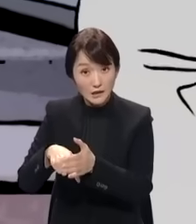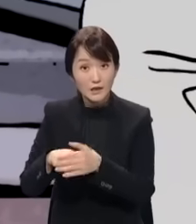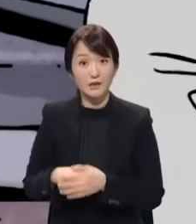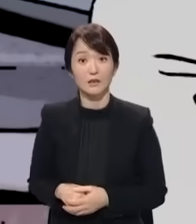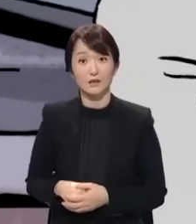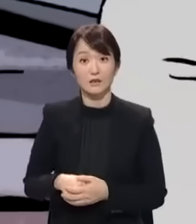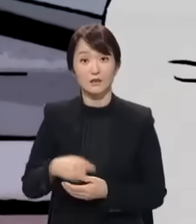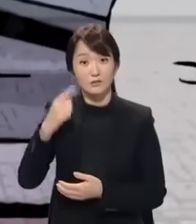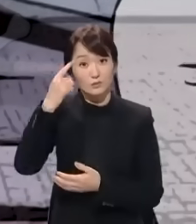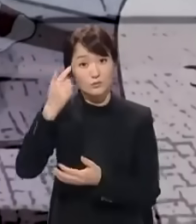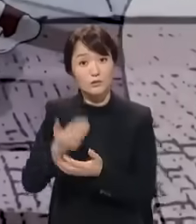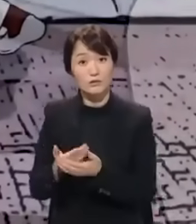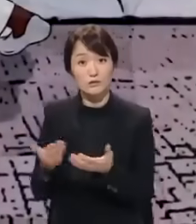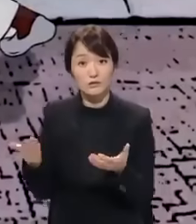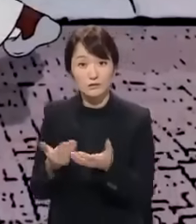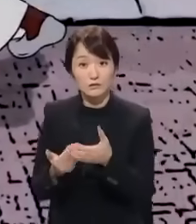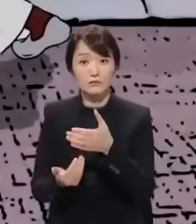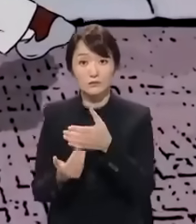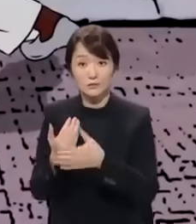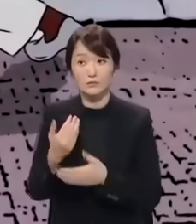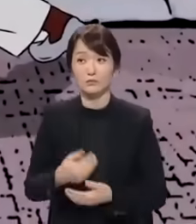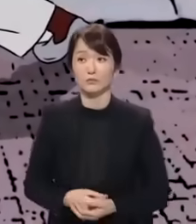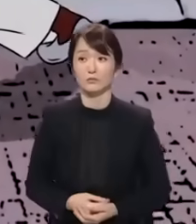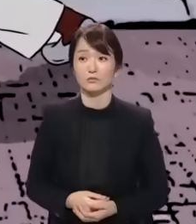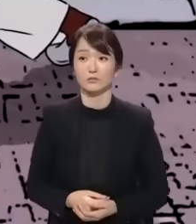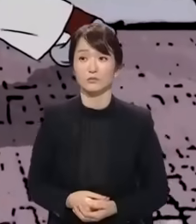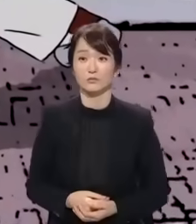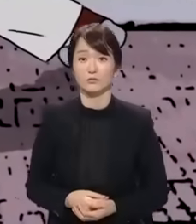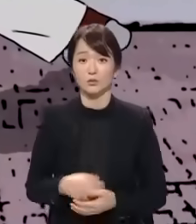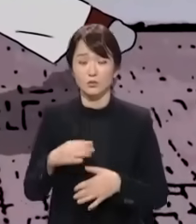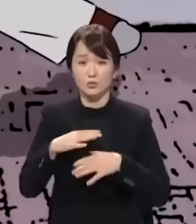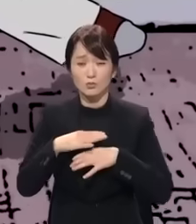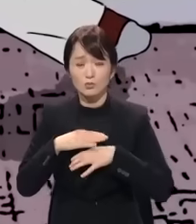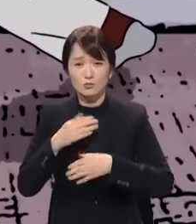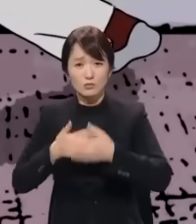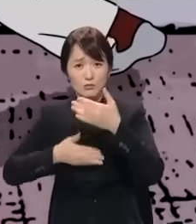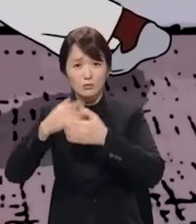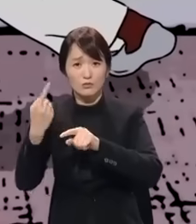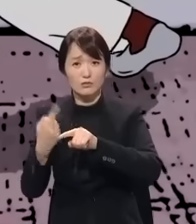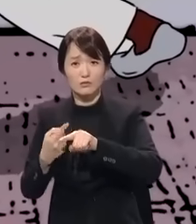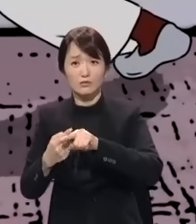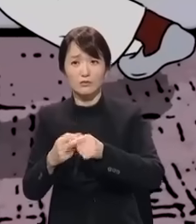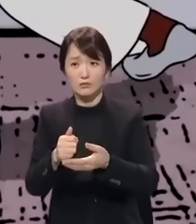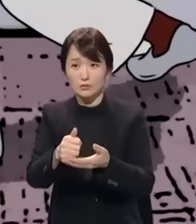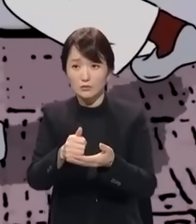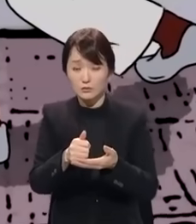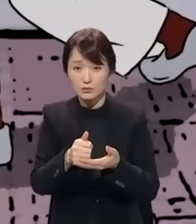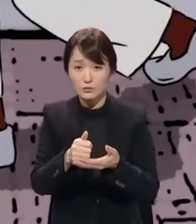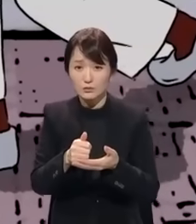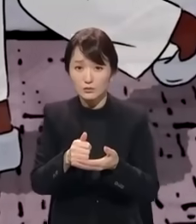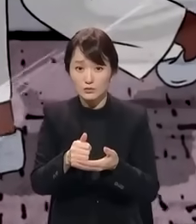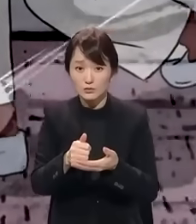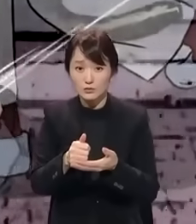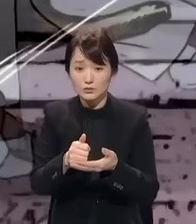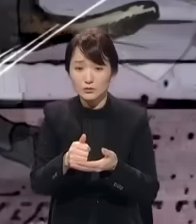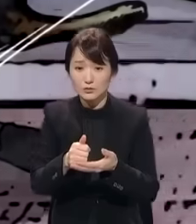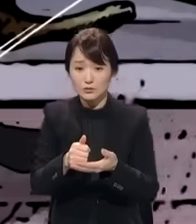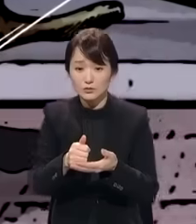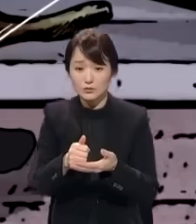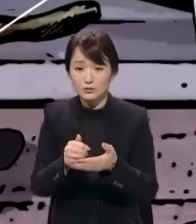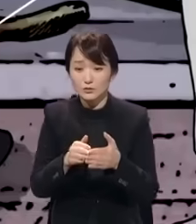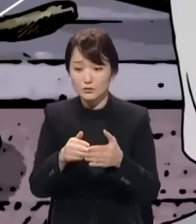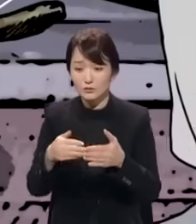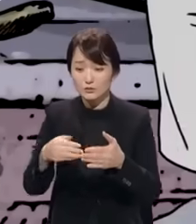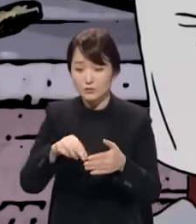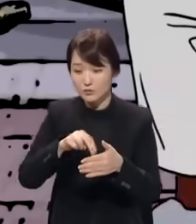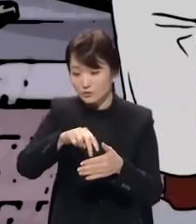그 충격적인 일이 벌어지는 겁니다. 이거는 거의 무슨 공포 영화 수준인 겁니다. 이 손님이 보조석에서 내렸잖아요. 그때 문을